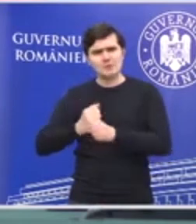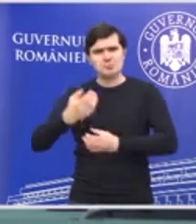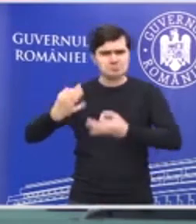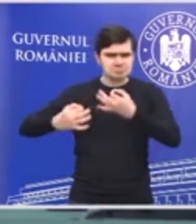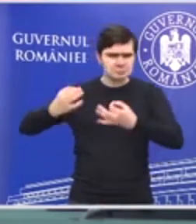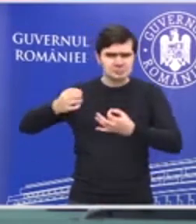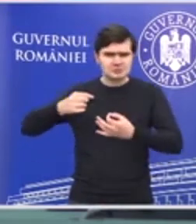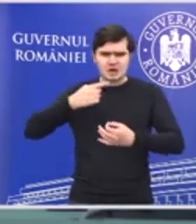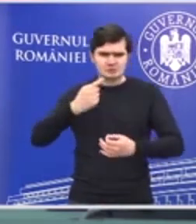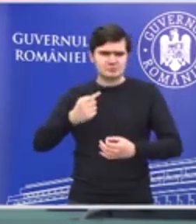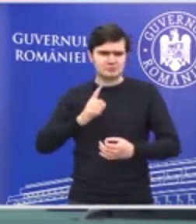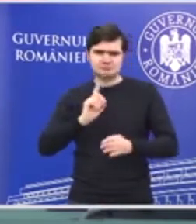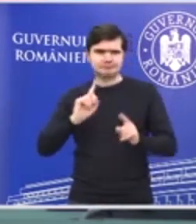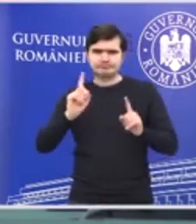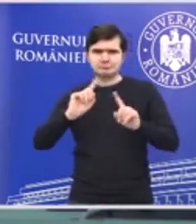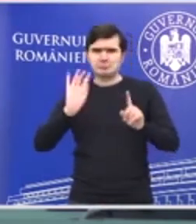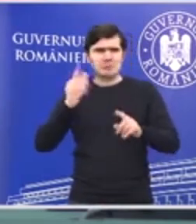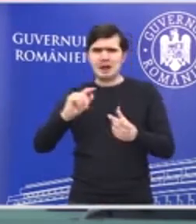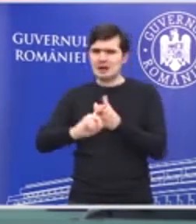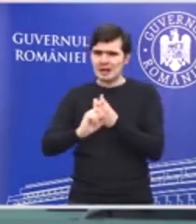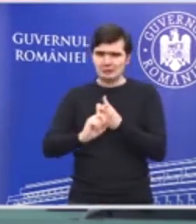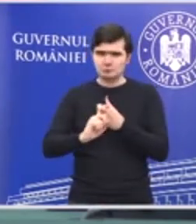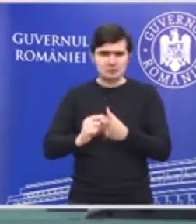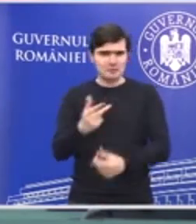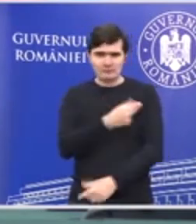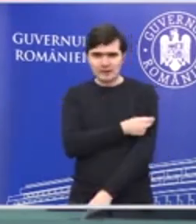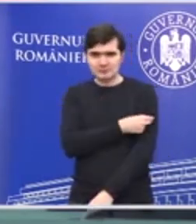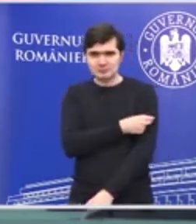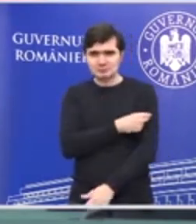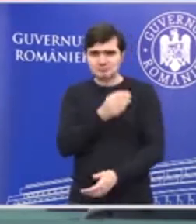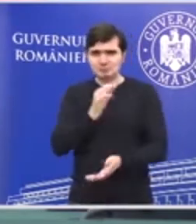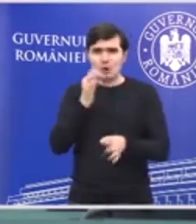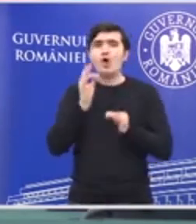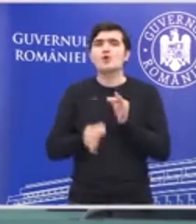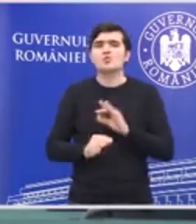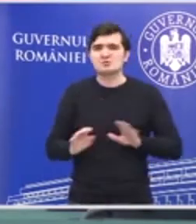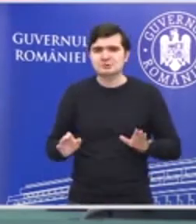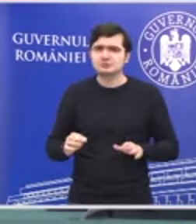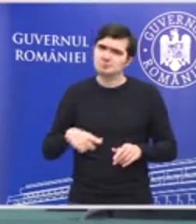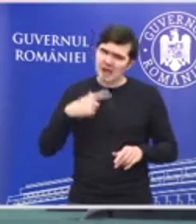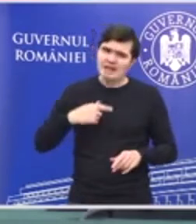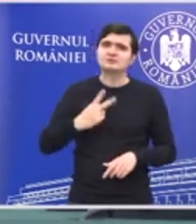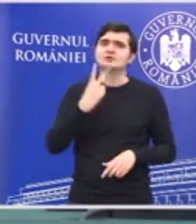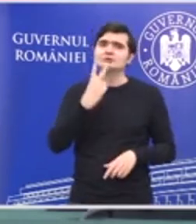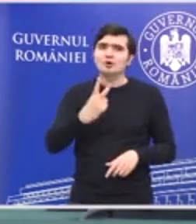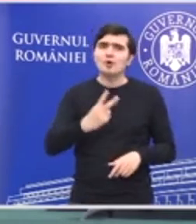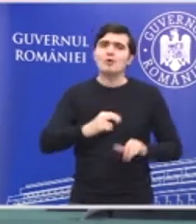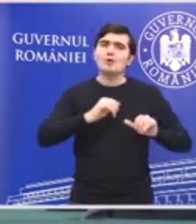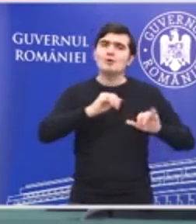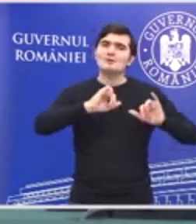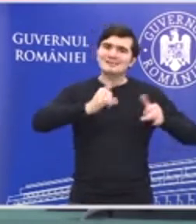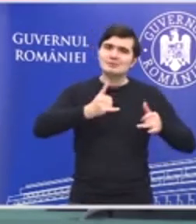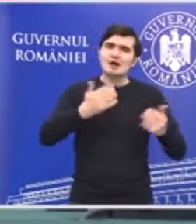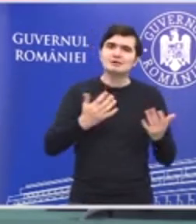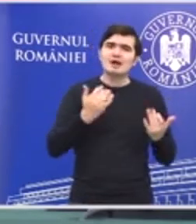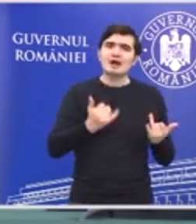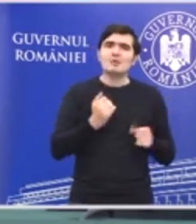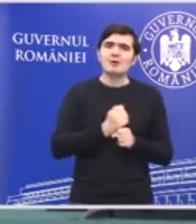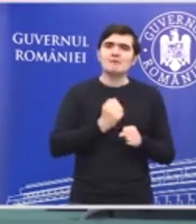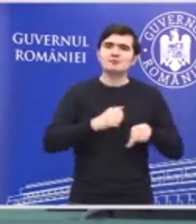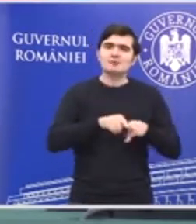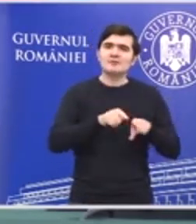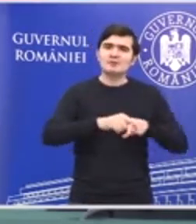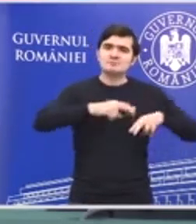s-a stabilit o legătură de cauzalitate. Și de asemenea mai sunt 2 cazuri care se află în investigare la fel.